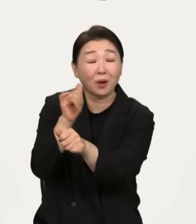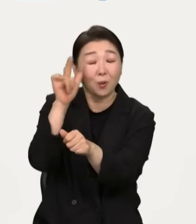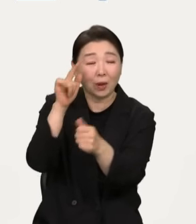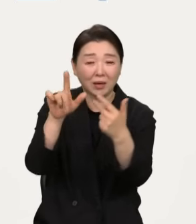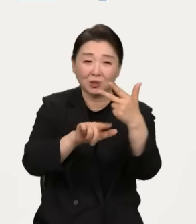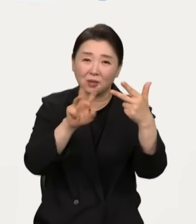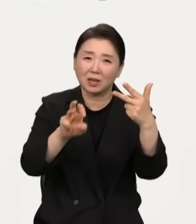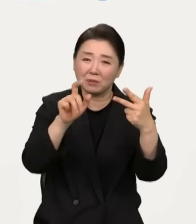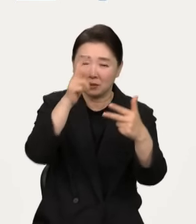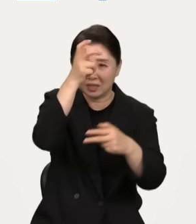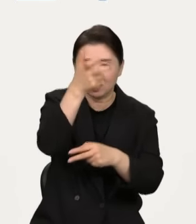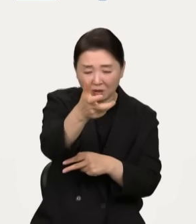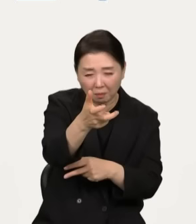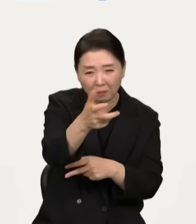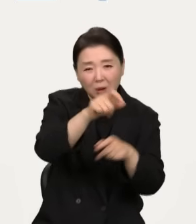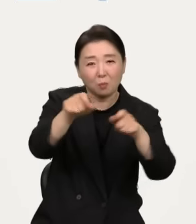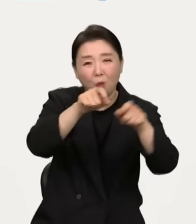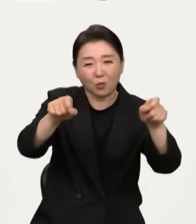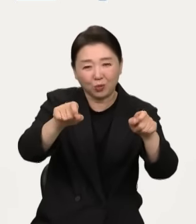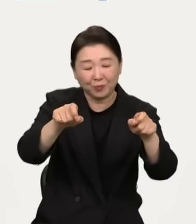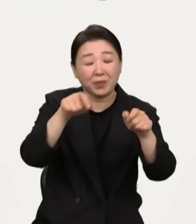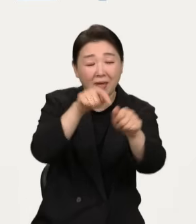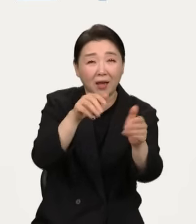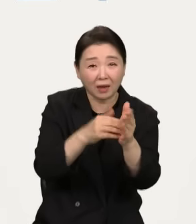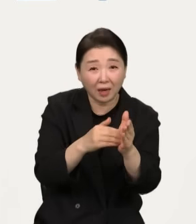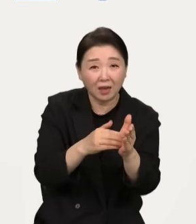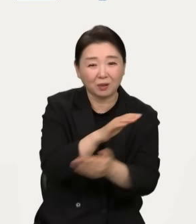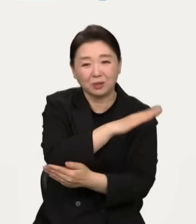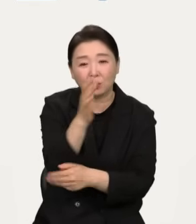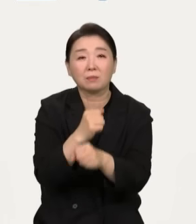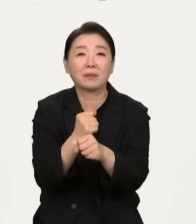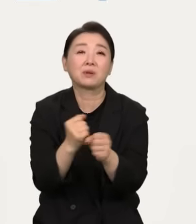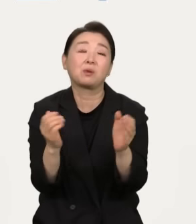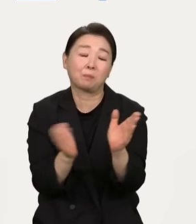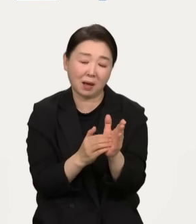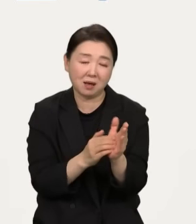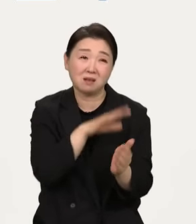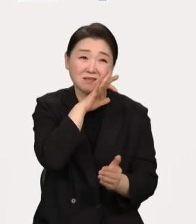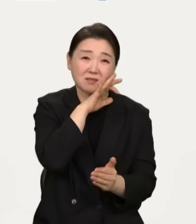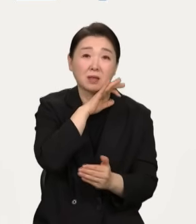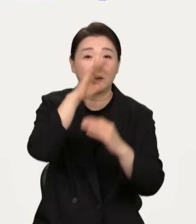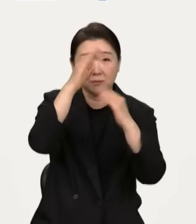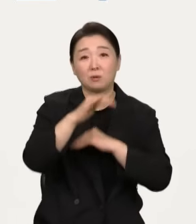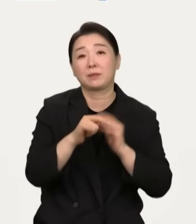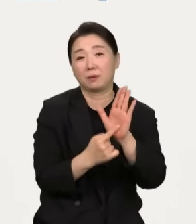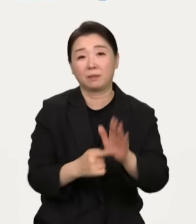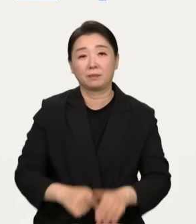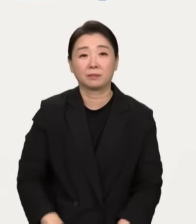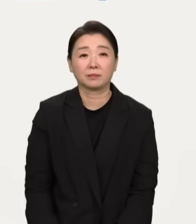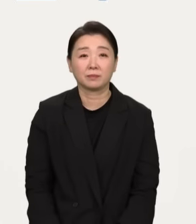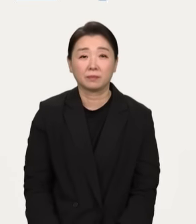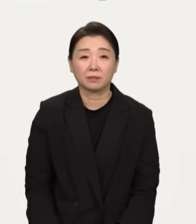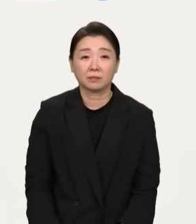내려졌다 이런 스토리를 만들어서 국민들에게 인식을 시키려고 한다 이런 의혹을 또 제기를 했거든요네